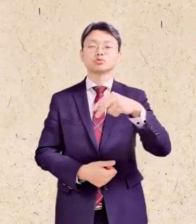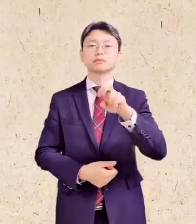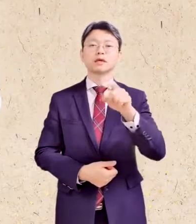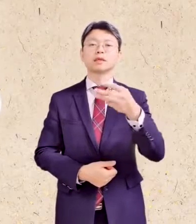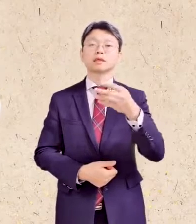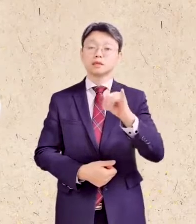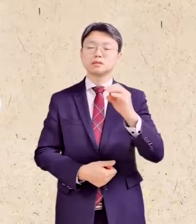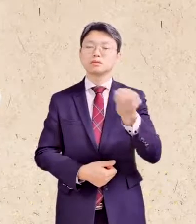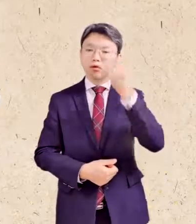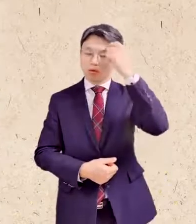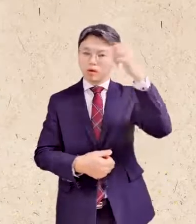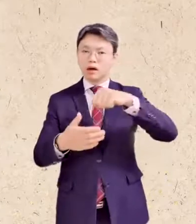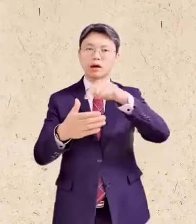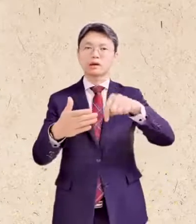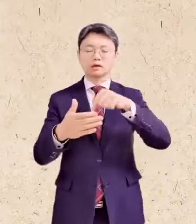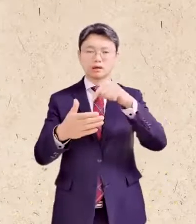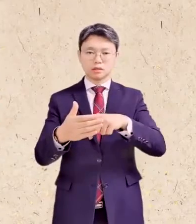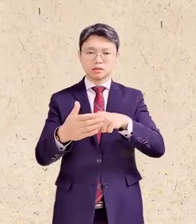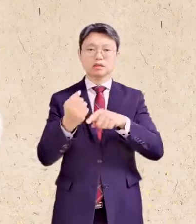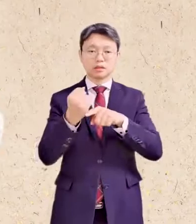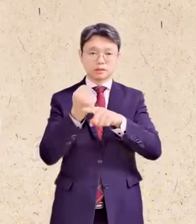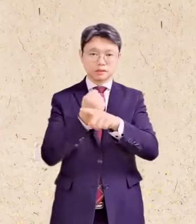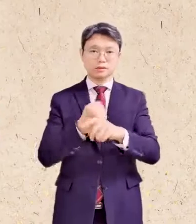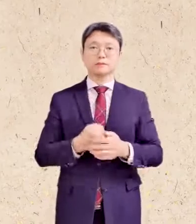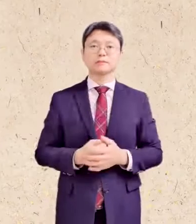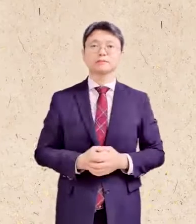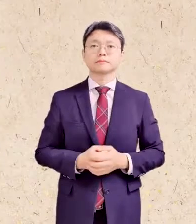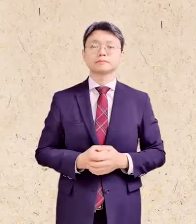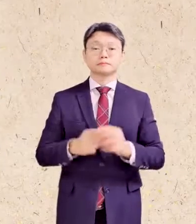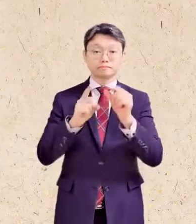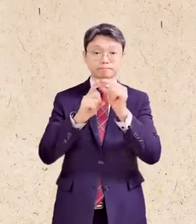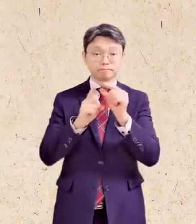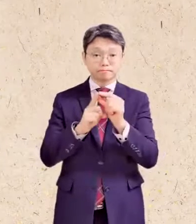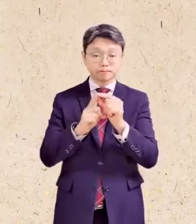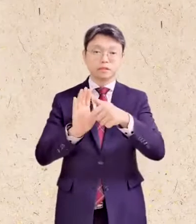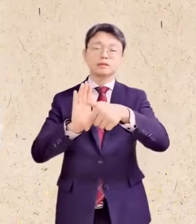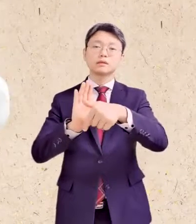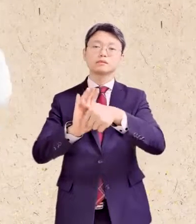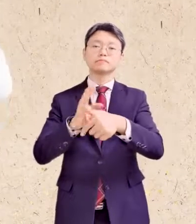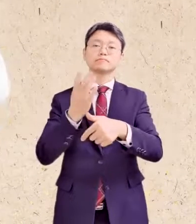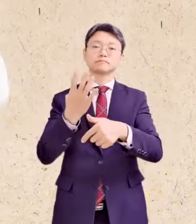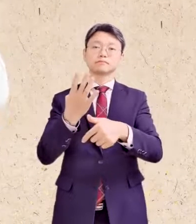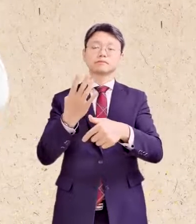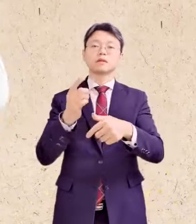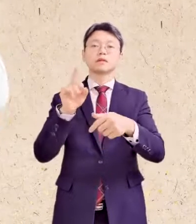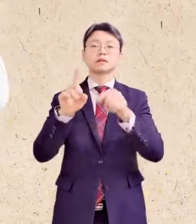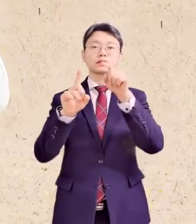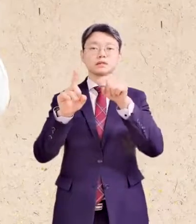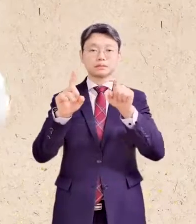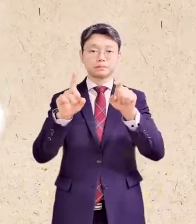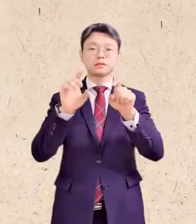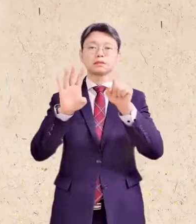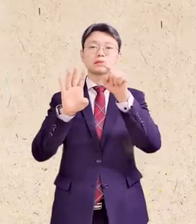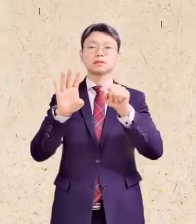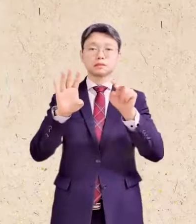있는데 그것은 바로 엔푸뇨마티, 성령 안에서라는 단어입니다. 이 엔푸뇨마티가 계시록에 4번 나옵니다.